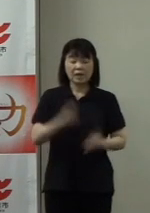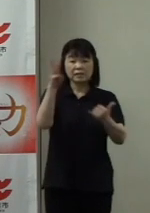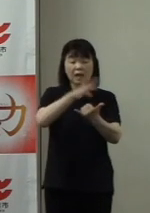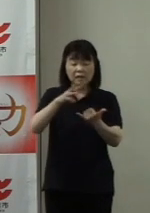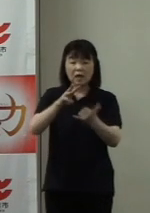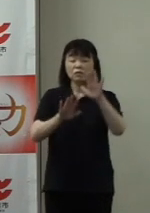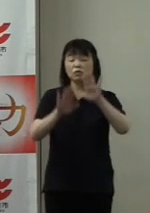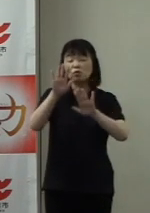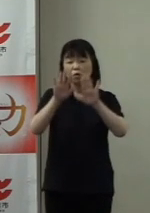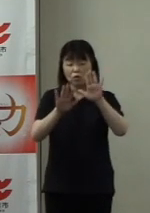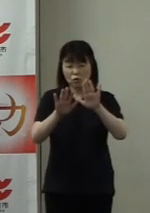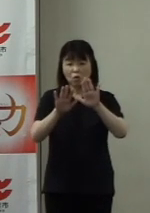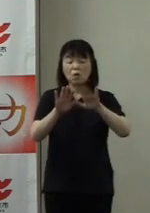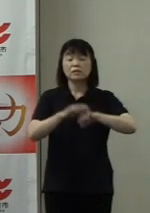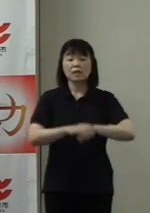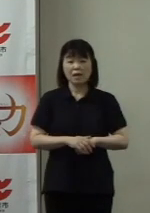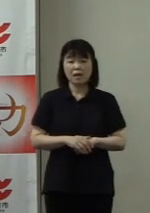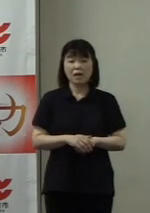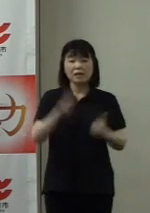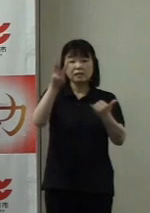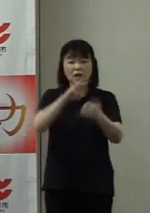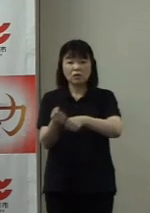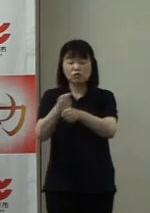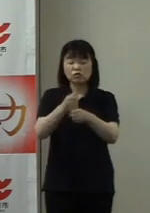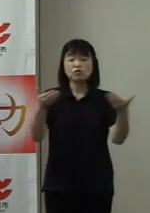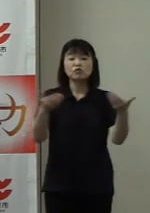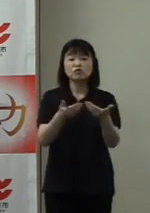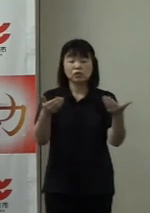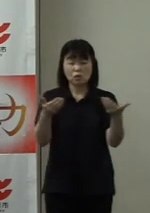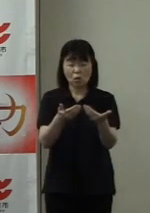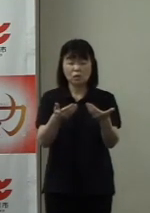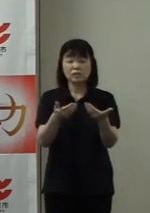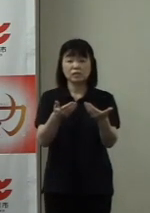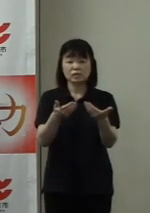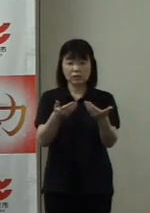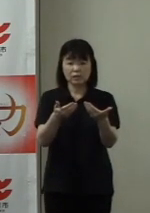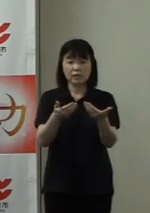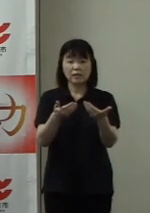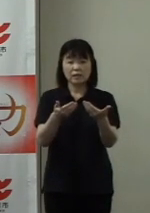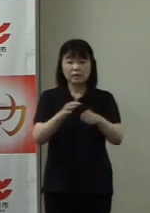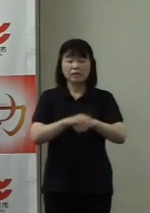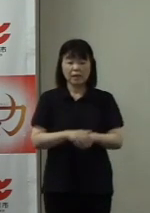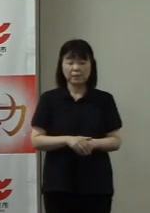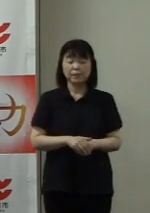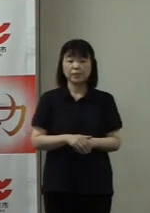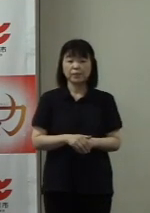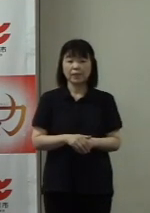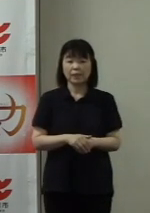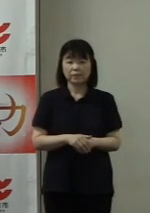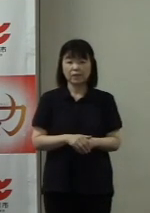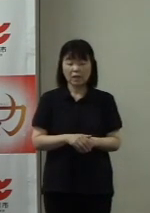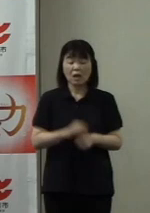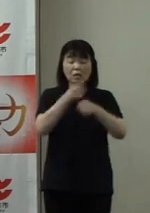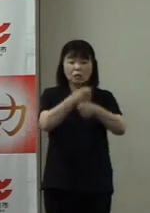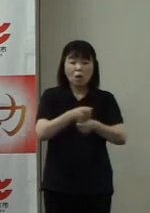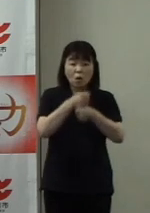状況で、災害の復旧事業であります。現年発生災害として農地